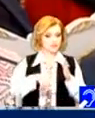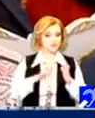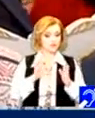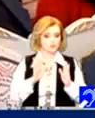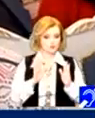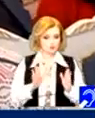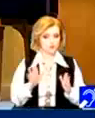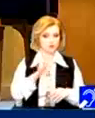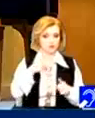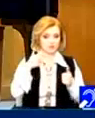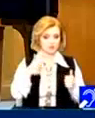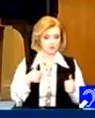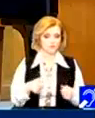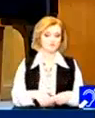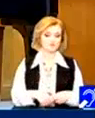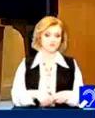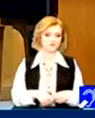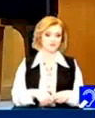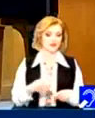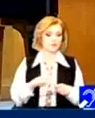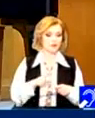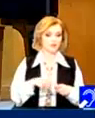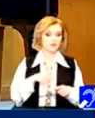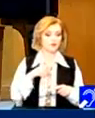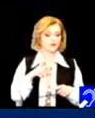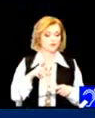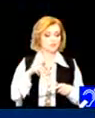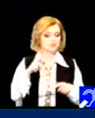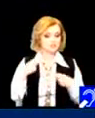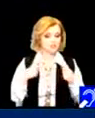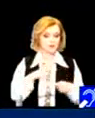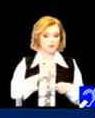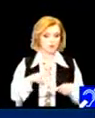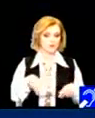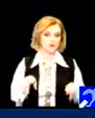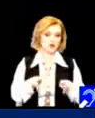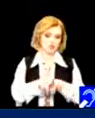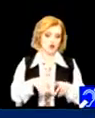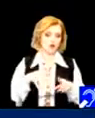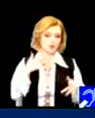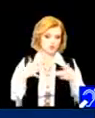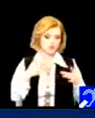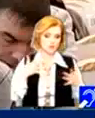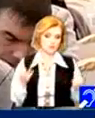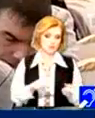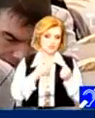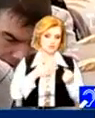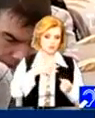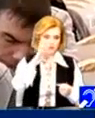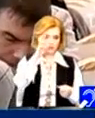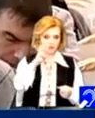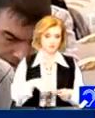bine și de atâta venim la toate concertele, susținem țara noastră. Nu orice zi putem să ascultăm muzica marilor